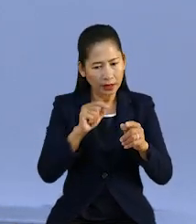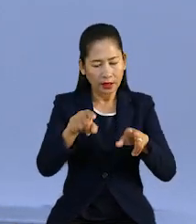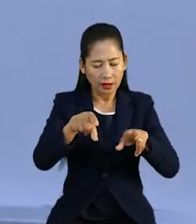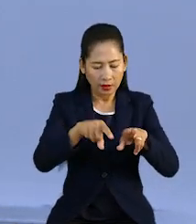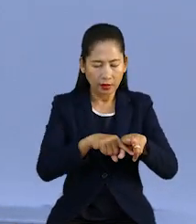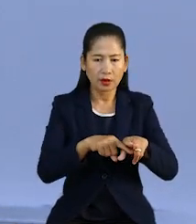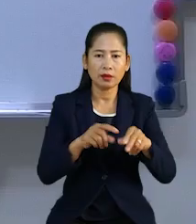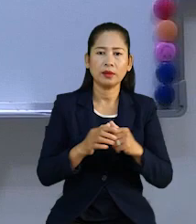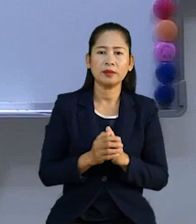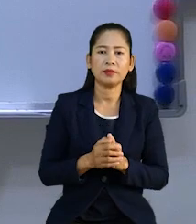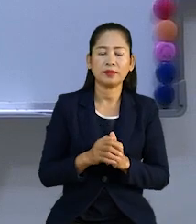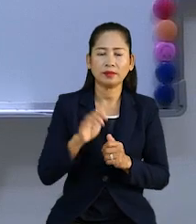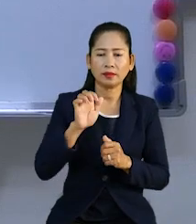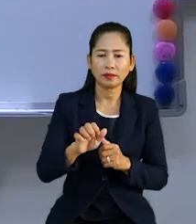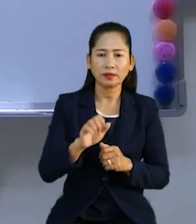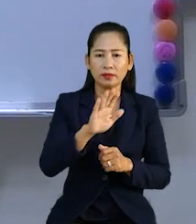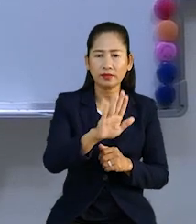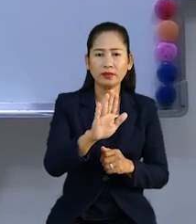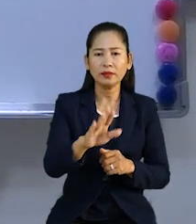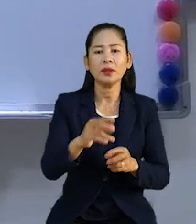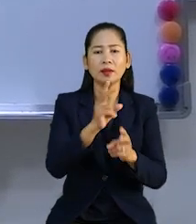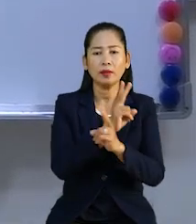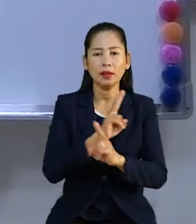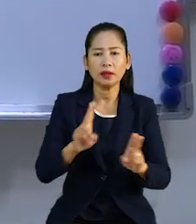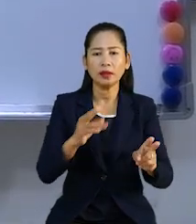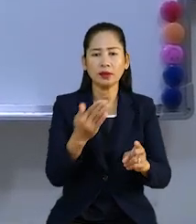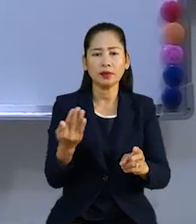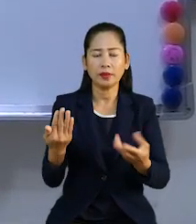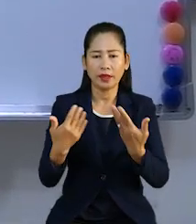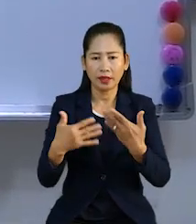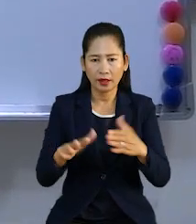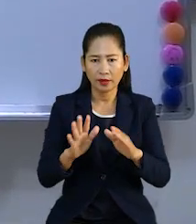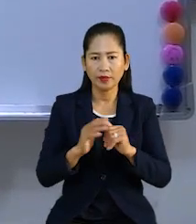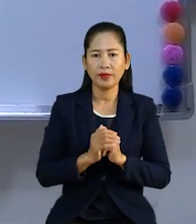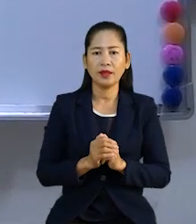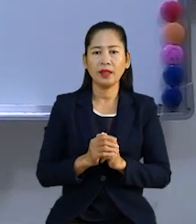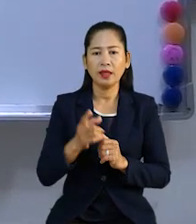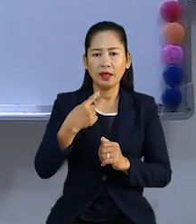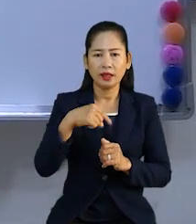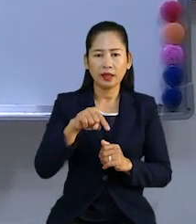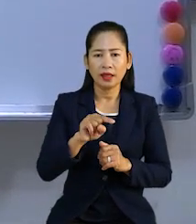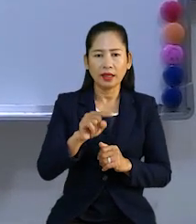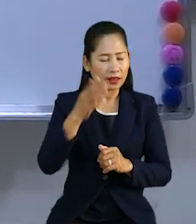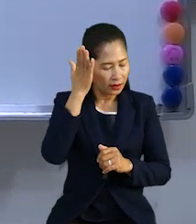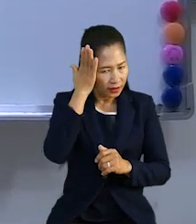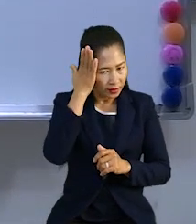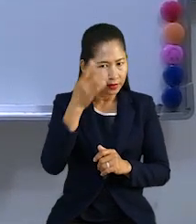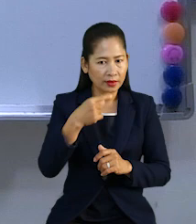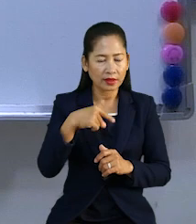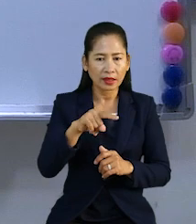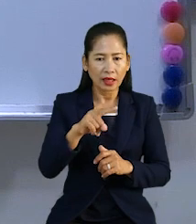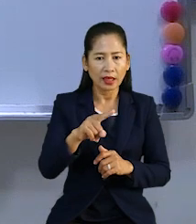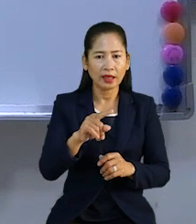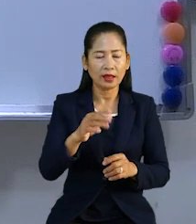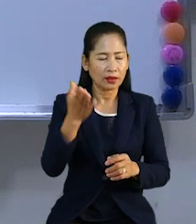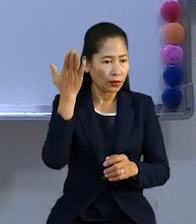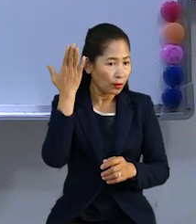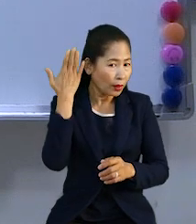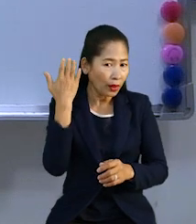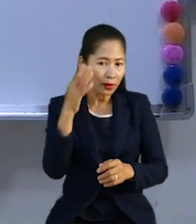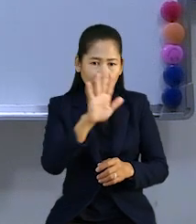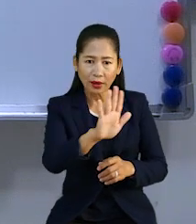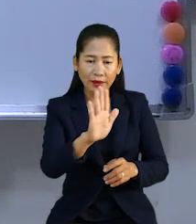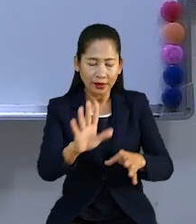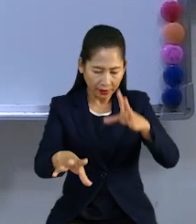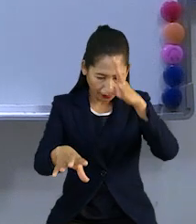đàm. Chà, chẳng con thường ọc nế bàn triêm xong thời rùi rùa lò hơi. Ta con tên chàm bàn tết thà kẹp ca vịt ngày muốn